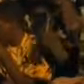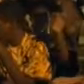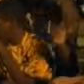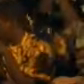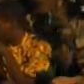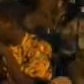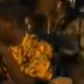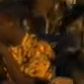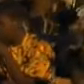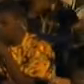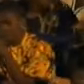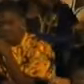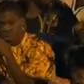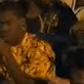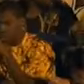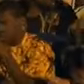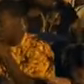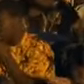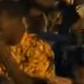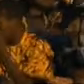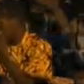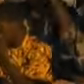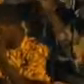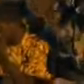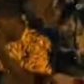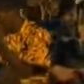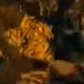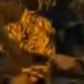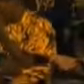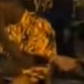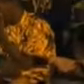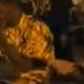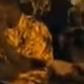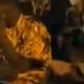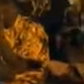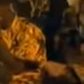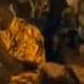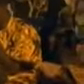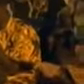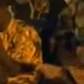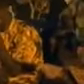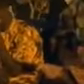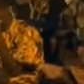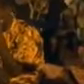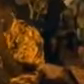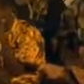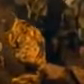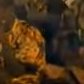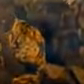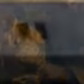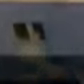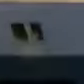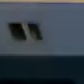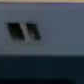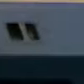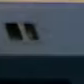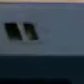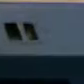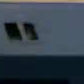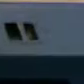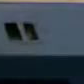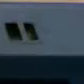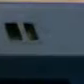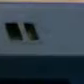hit est à faire il a établi ta vie toutes ces larmes de confusion